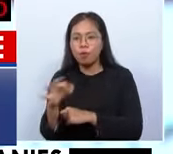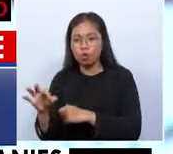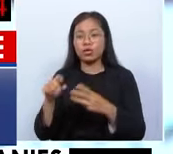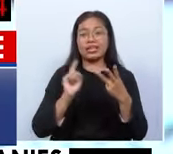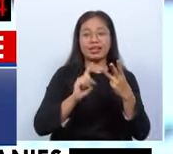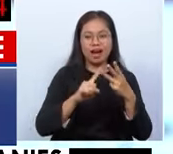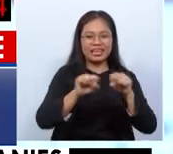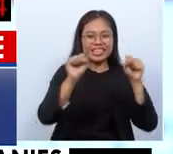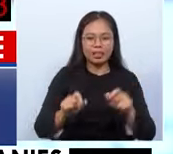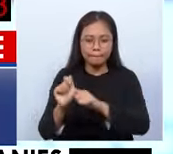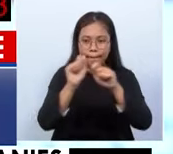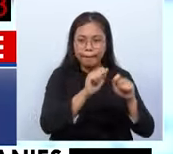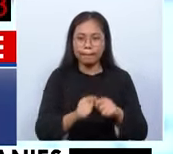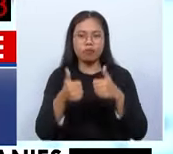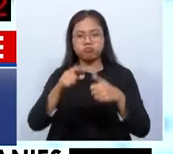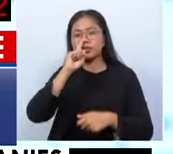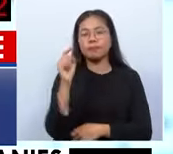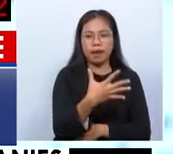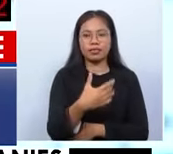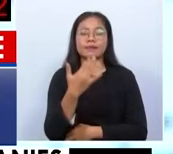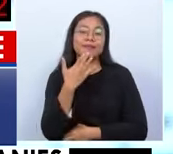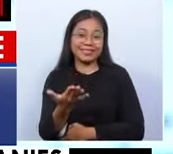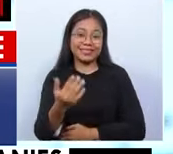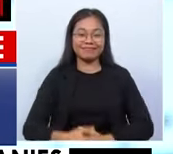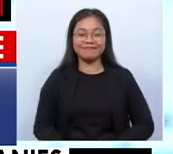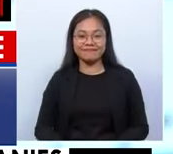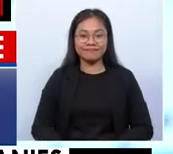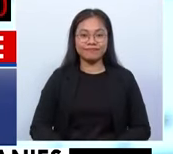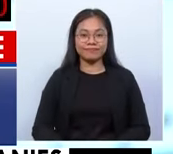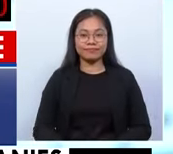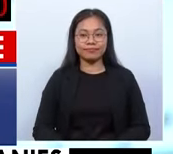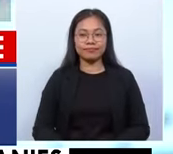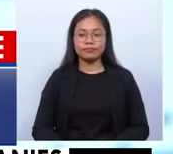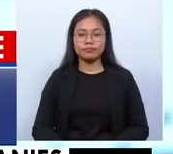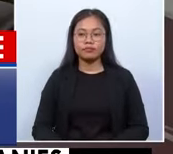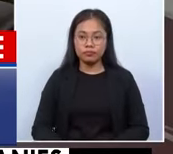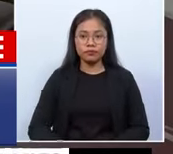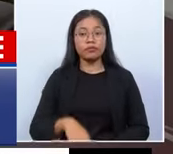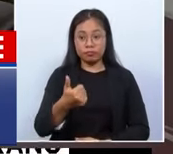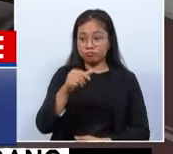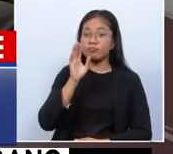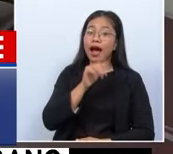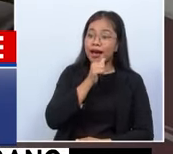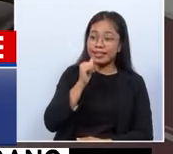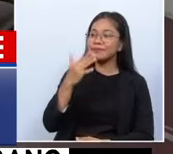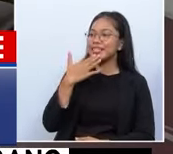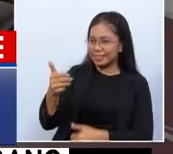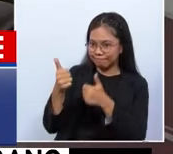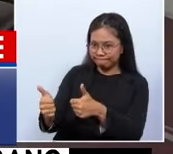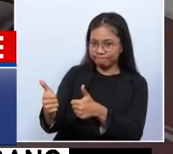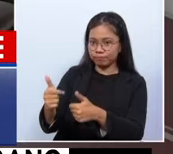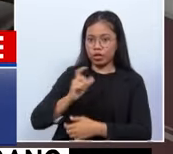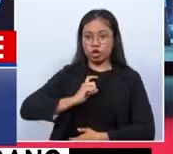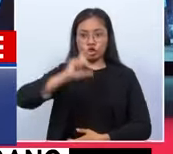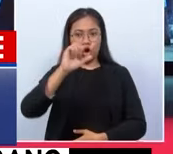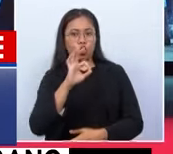yang cepat Terima kasih baik terima kasih Pak Anis kami persilakan kepada calon Presiden nomor